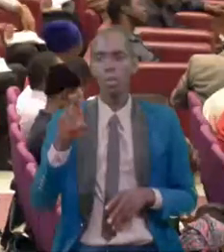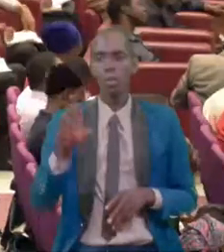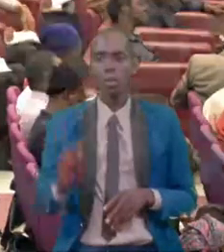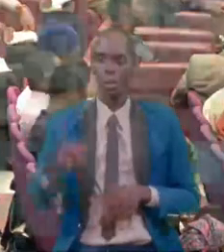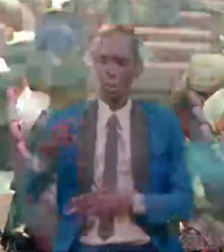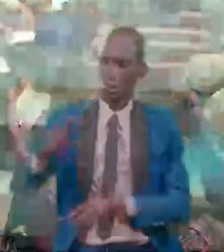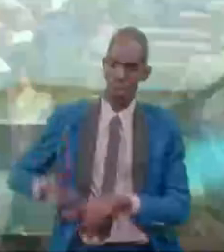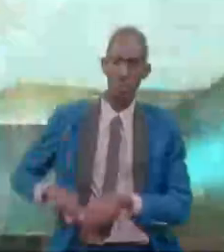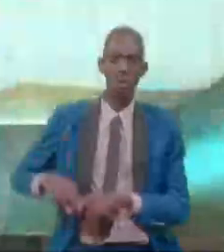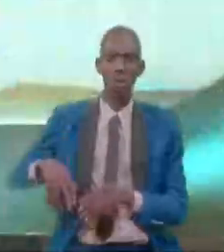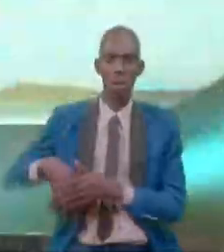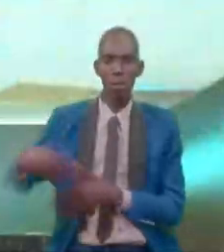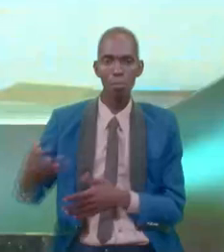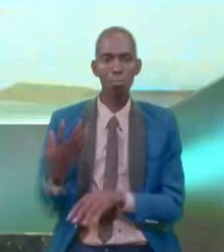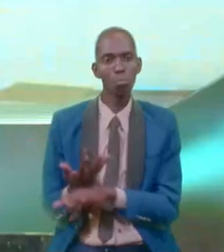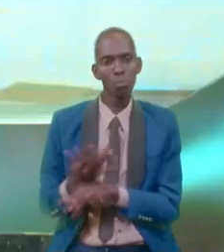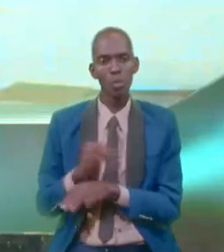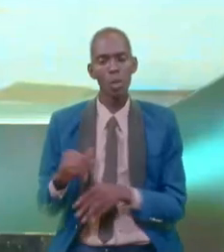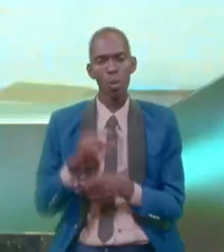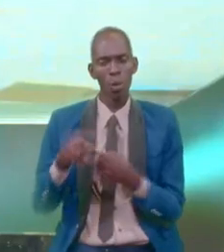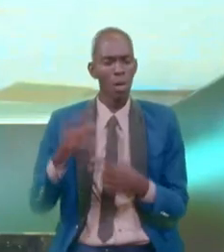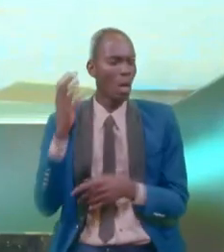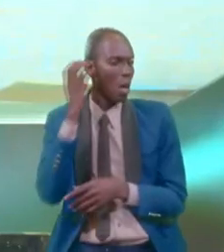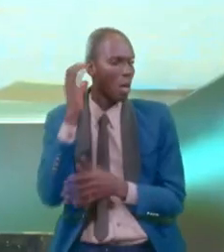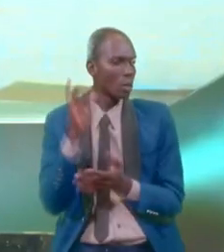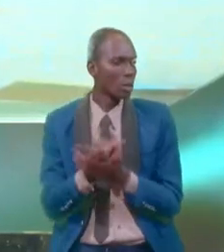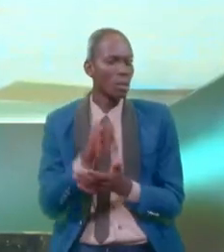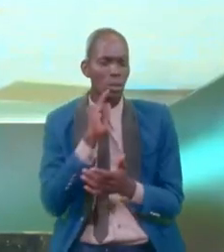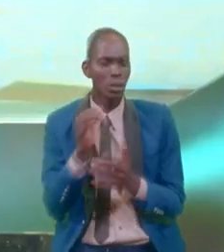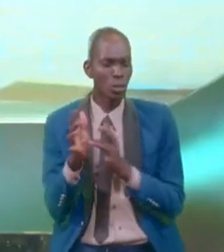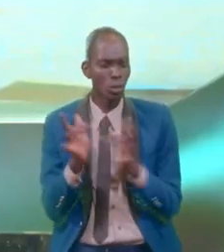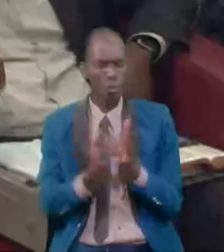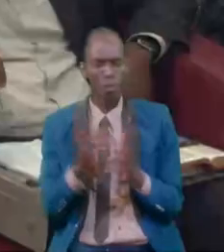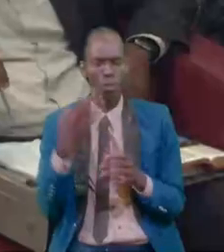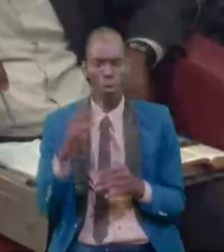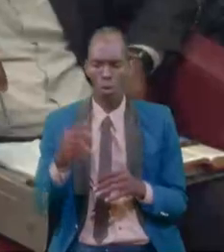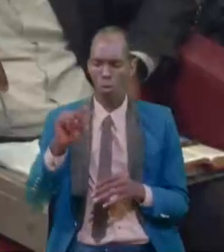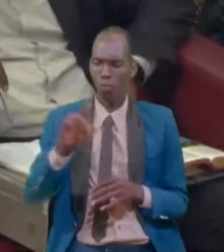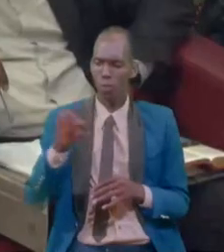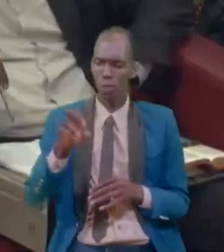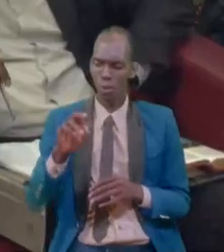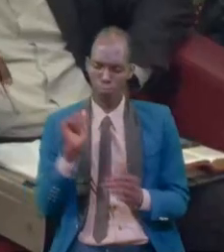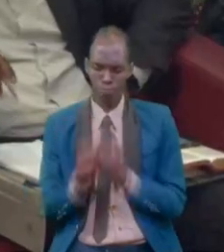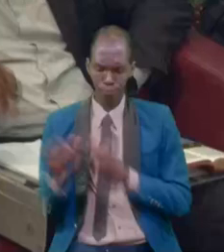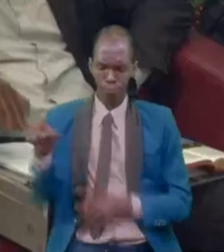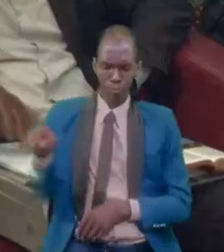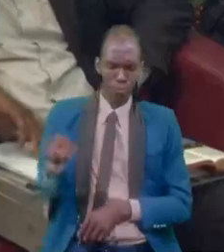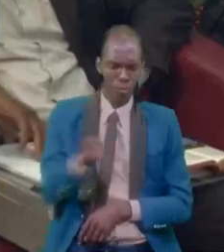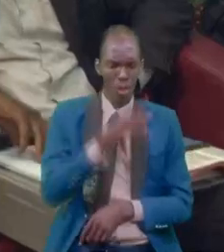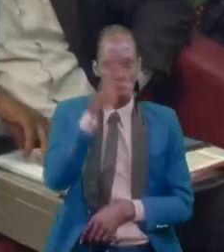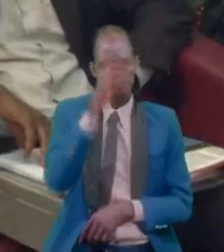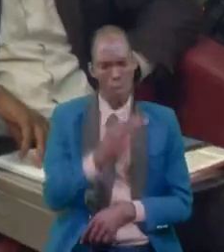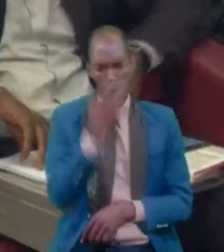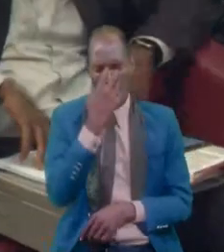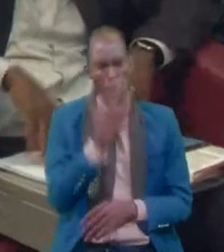Bartimée, mendiant aveugle, était assis au bord du chemin. Il entendit que c'était Jésus de